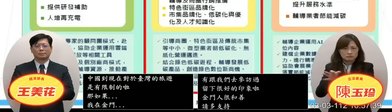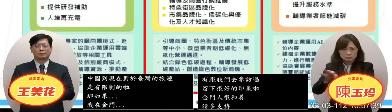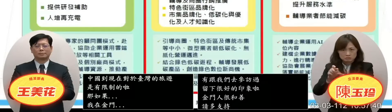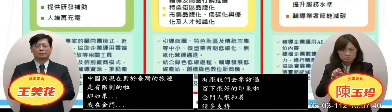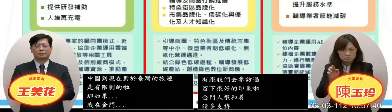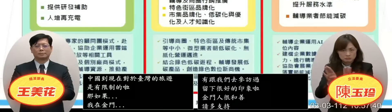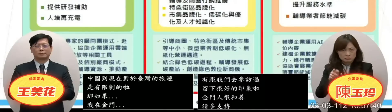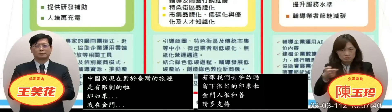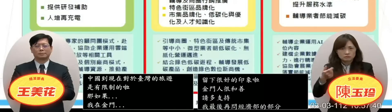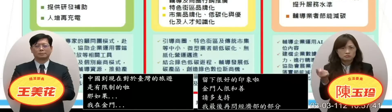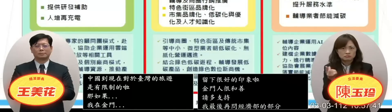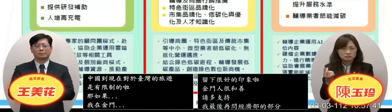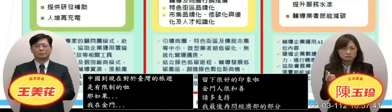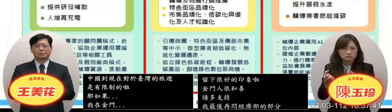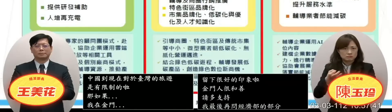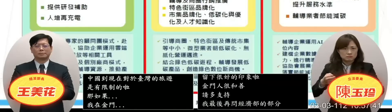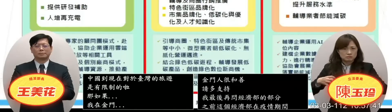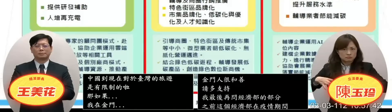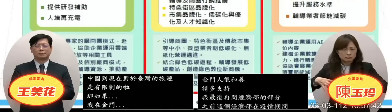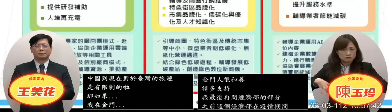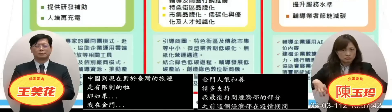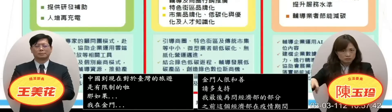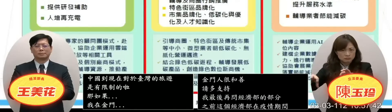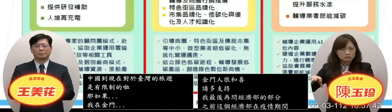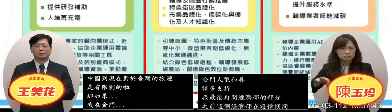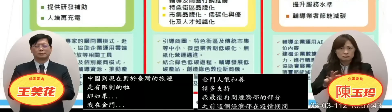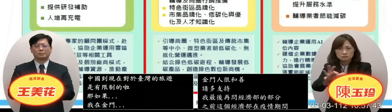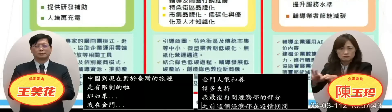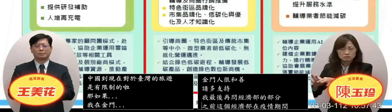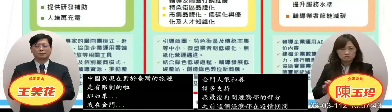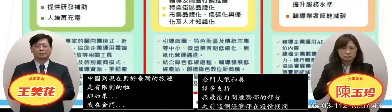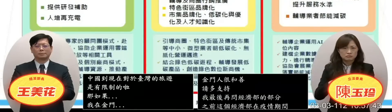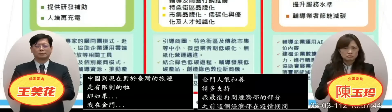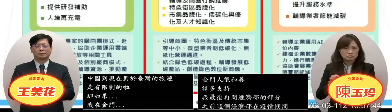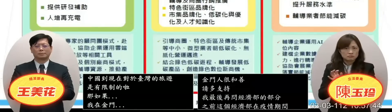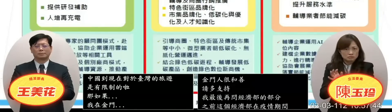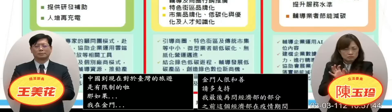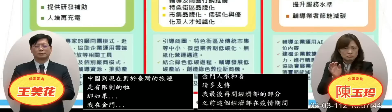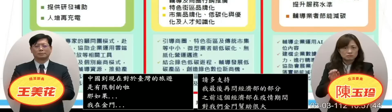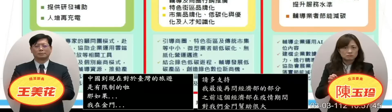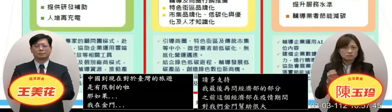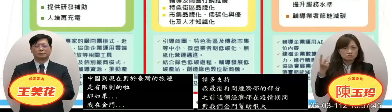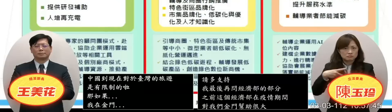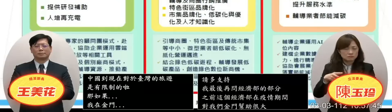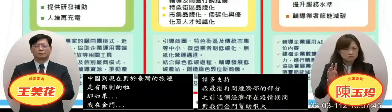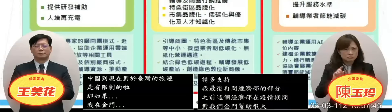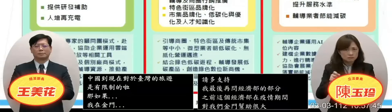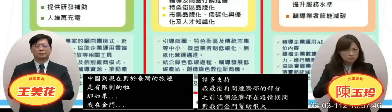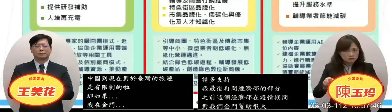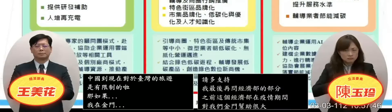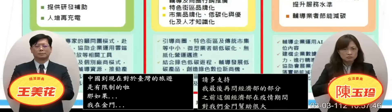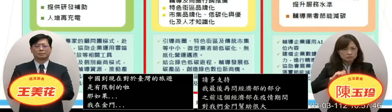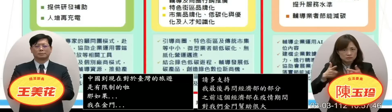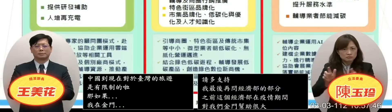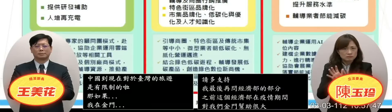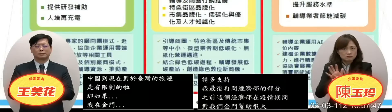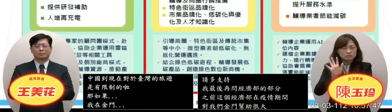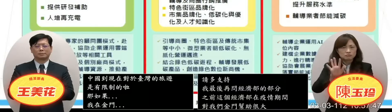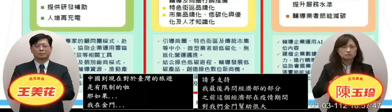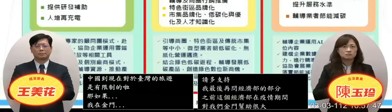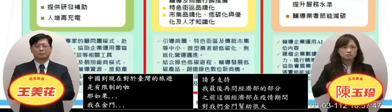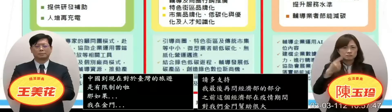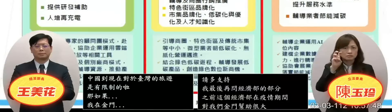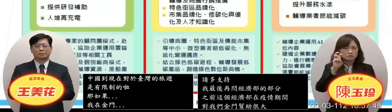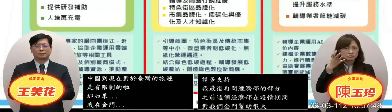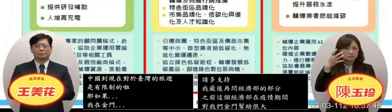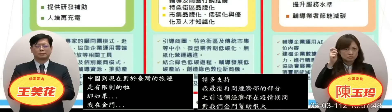说在这个商圈的部分哦，还有这个促销金门这个商圈哦，还有相关的这个这次计划里头，这次在134亿